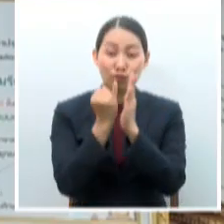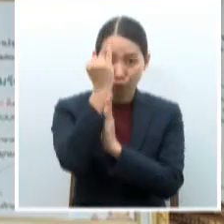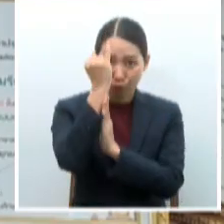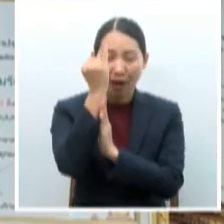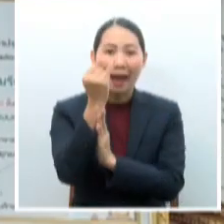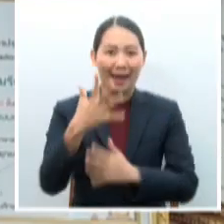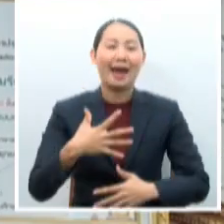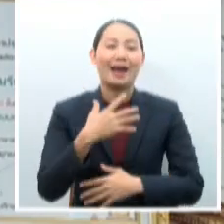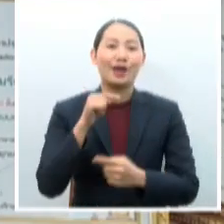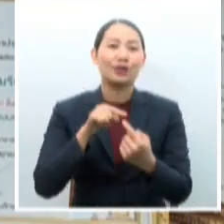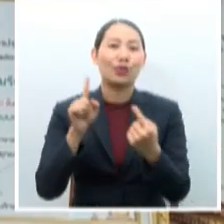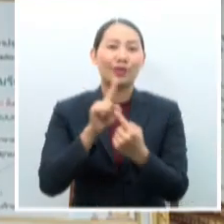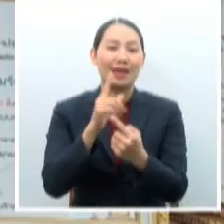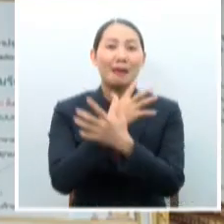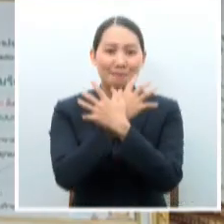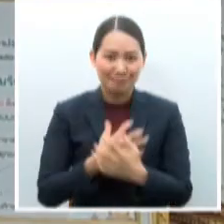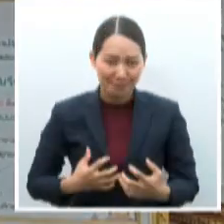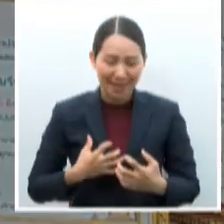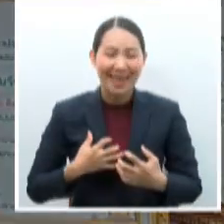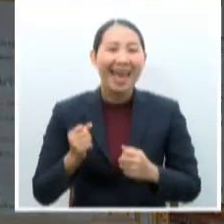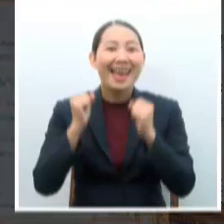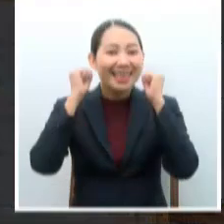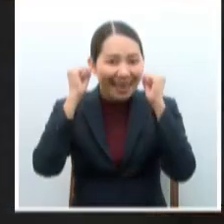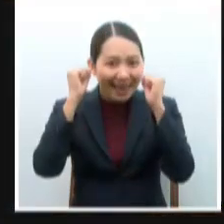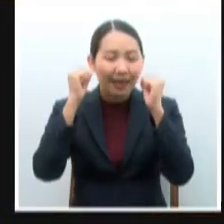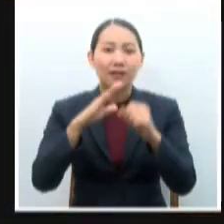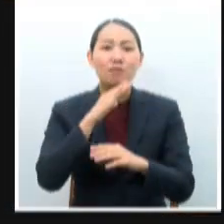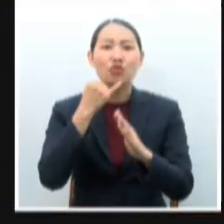แต่ถ้าเขาตอบผิดเนี่ยพี่หมีก็จะร้องไห้นั่นเองค่ะ